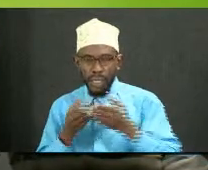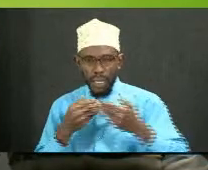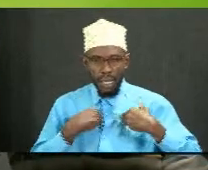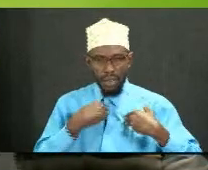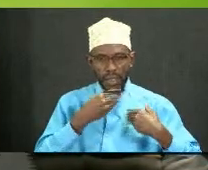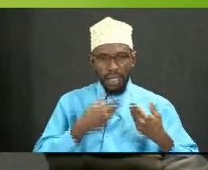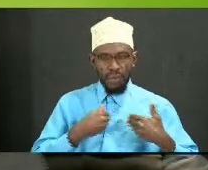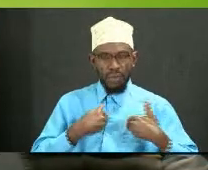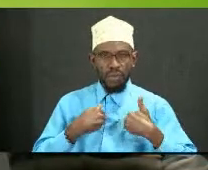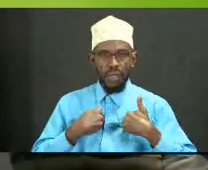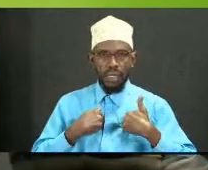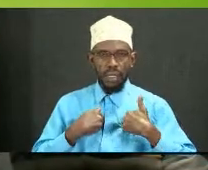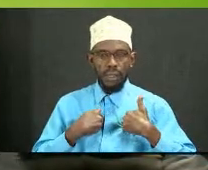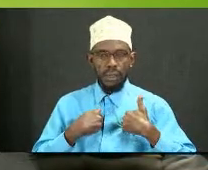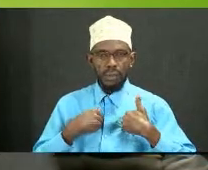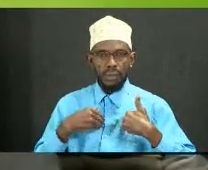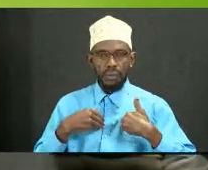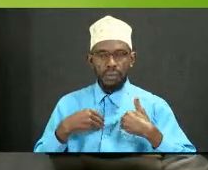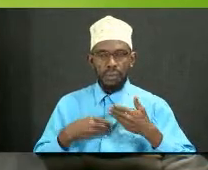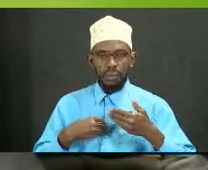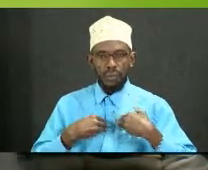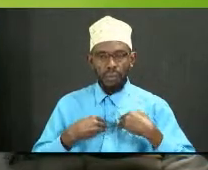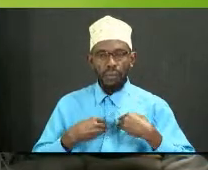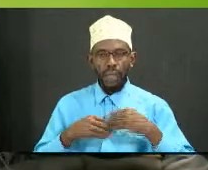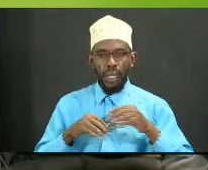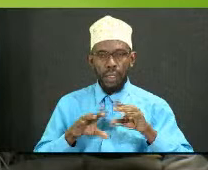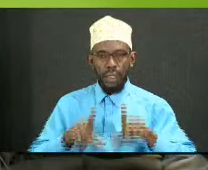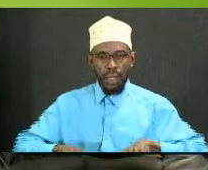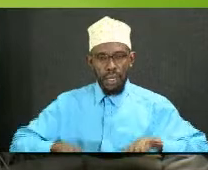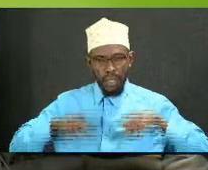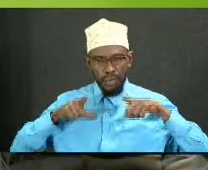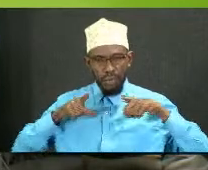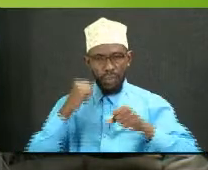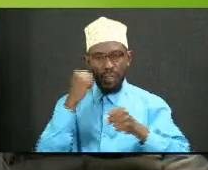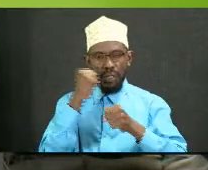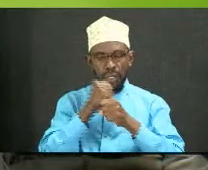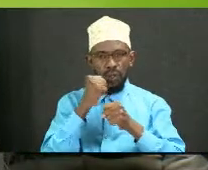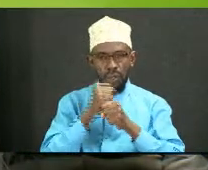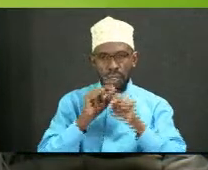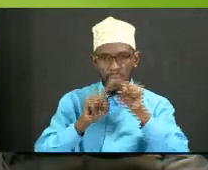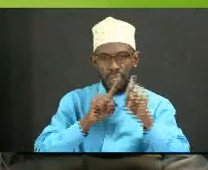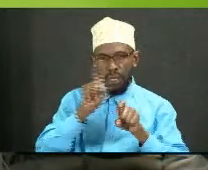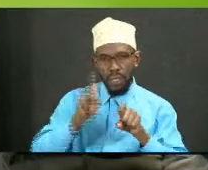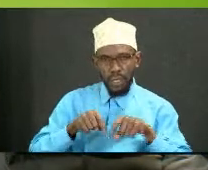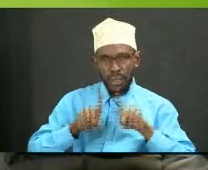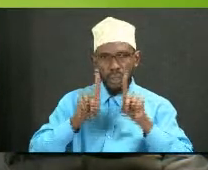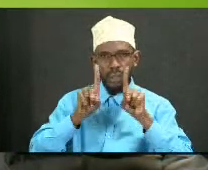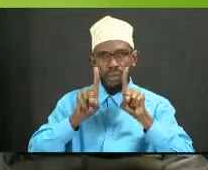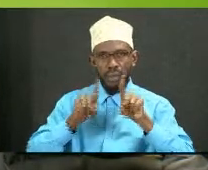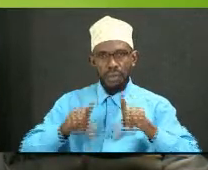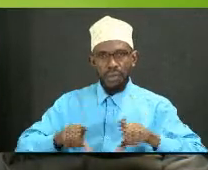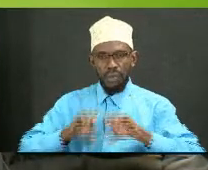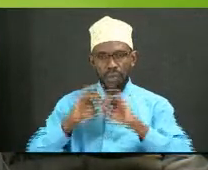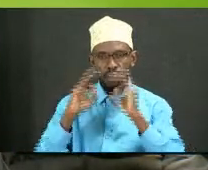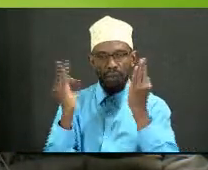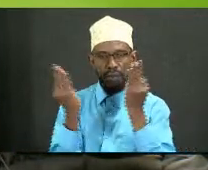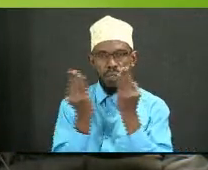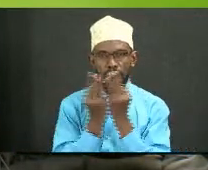kidogo ambacho uko nacho kuweza kukimu mahitaji yako, iwapo ni wewe mwenyewe ama familia